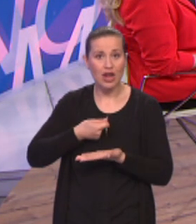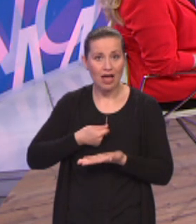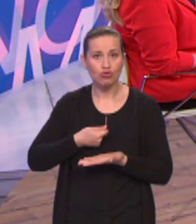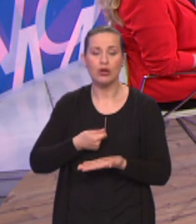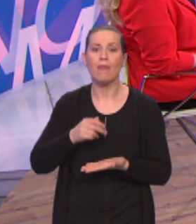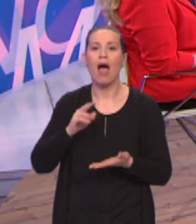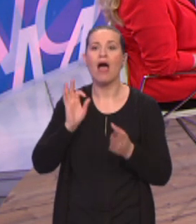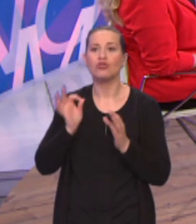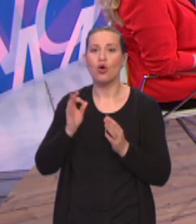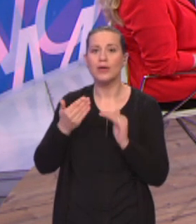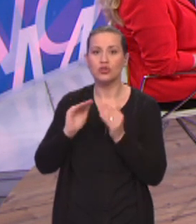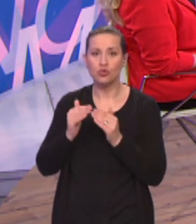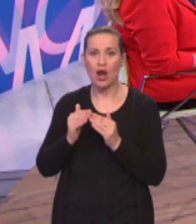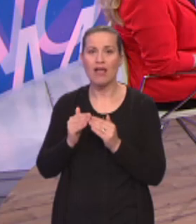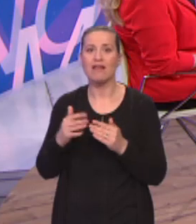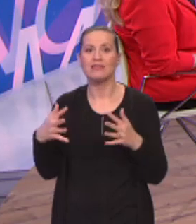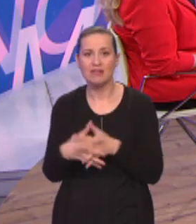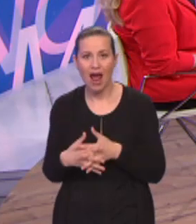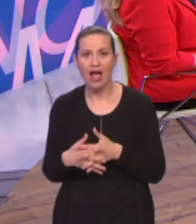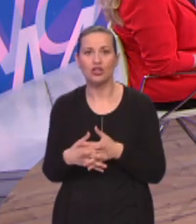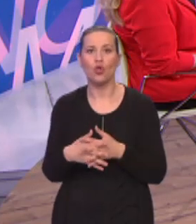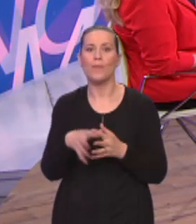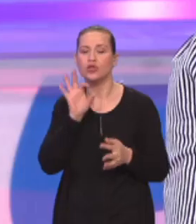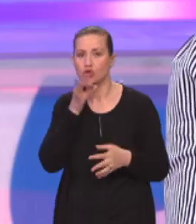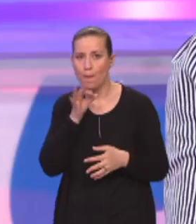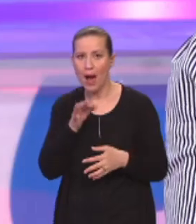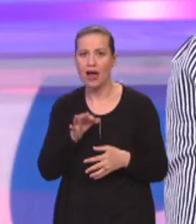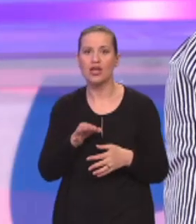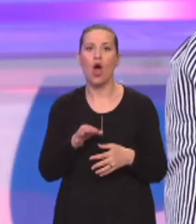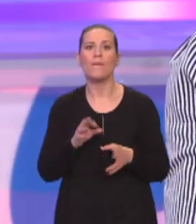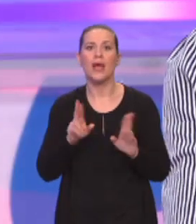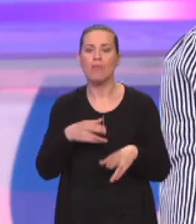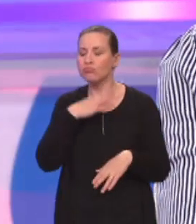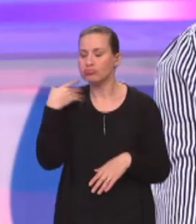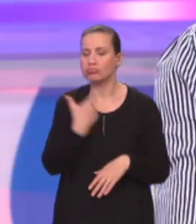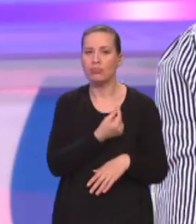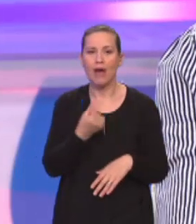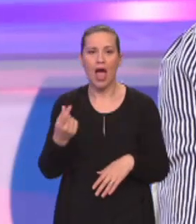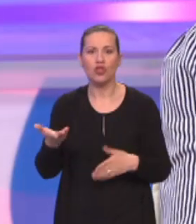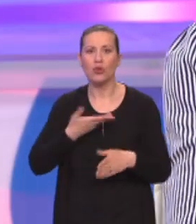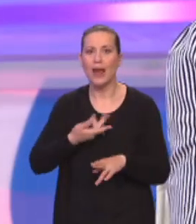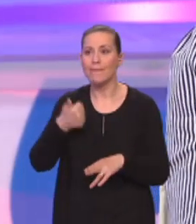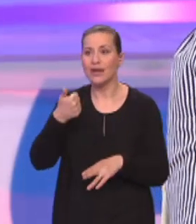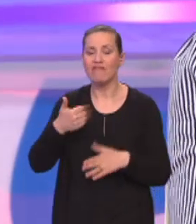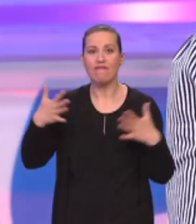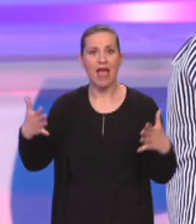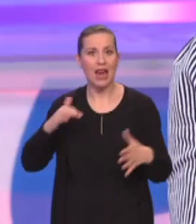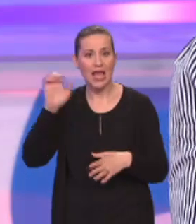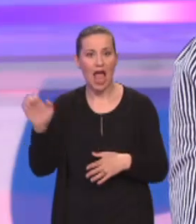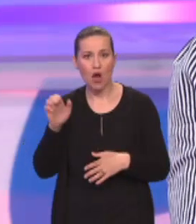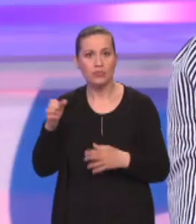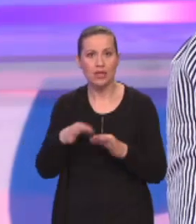gradom Vukovarom, sa županijom Vukovarsko-Srijemskom. Mnogo partnera, dobili smo i prvi veliki evropski projekt